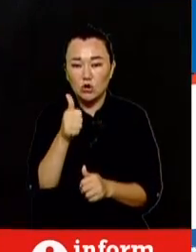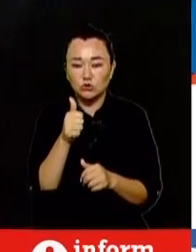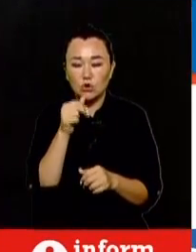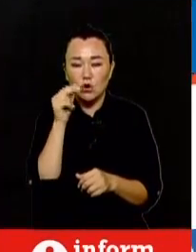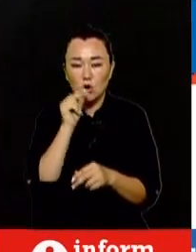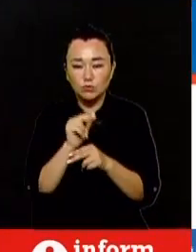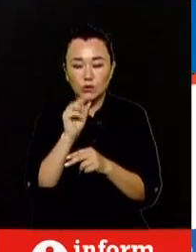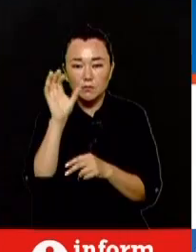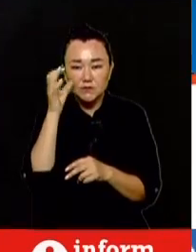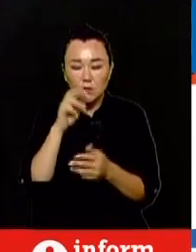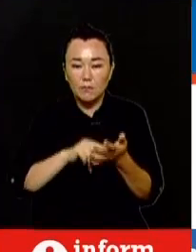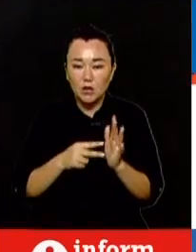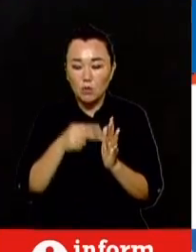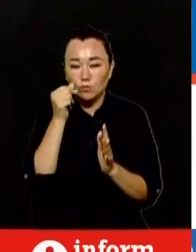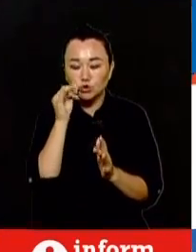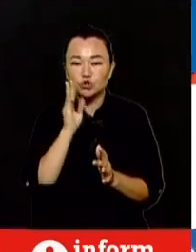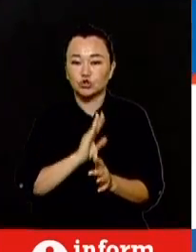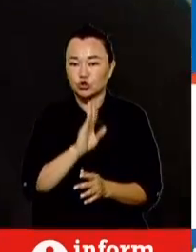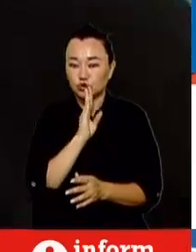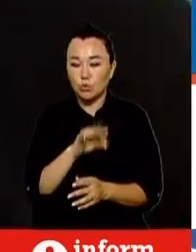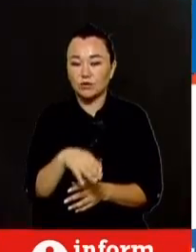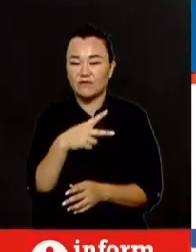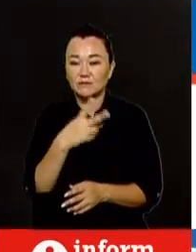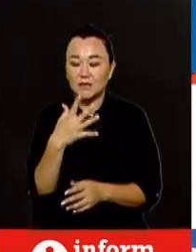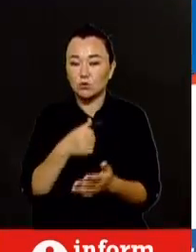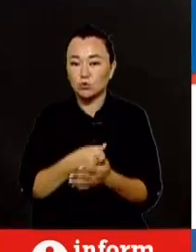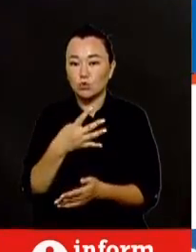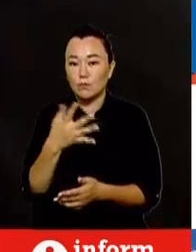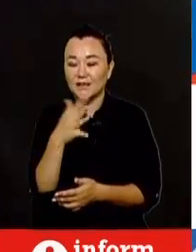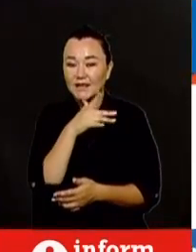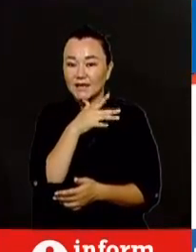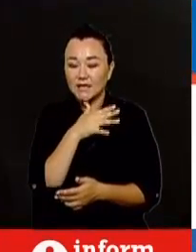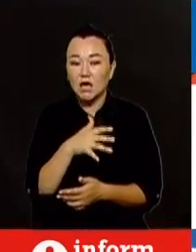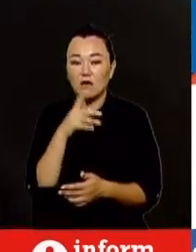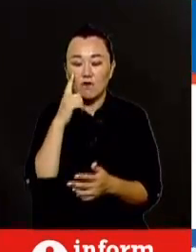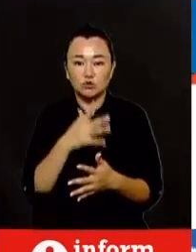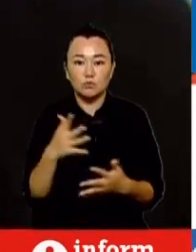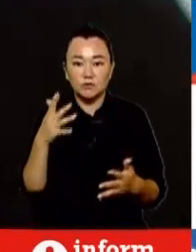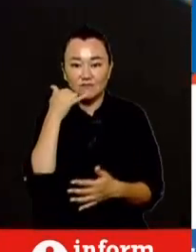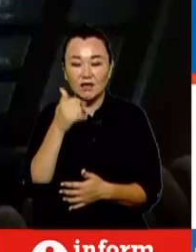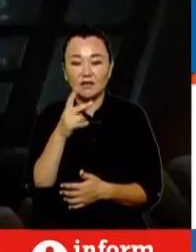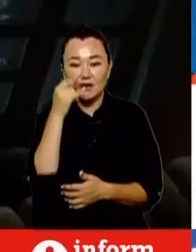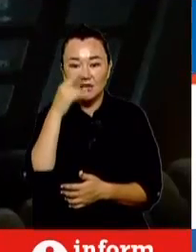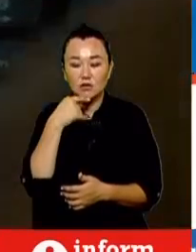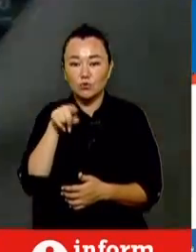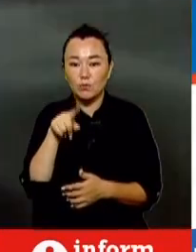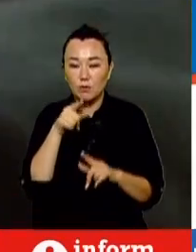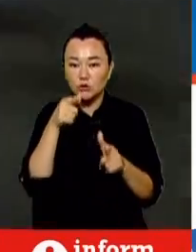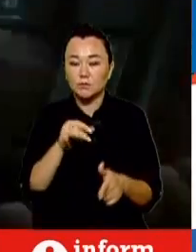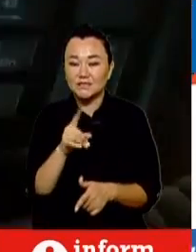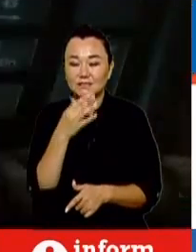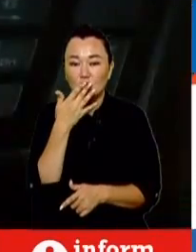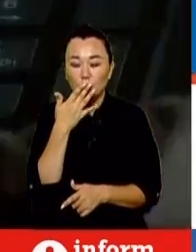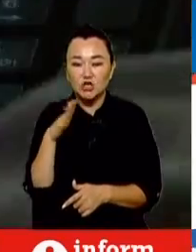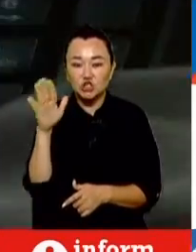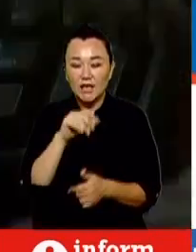обученные в психологическом плане мужчины и женщины от 25 до 45 лет. В основном звонки на казахстанские номера поступают из-за рубежа,